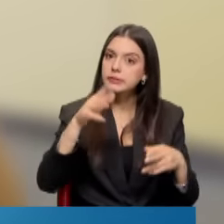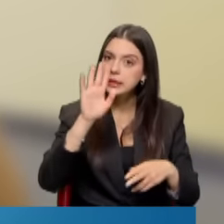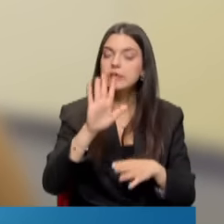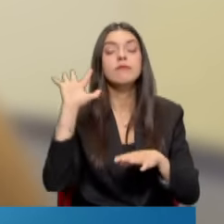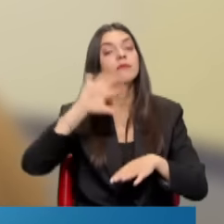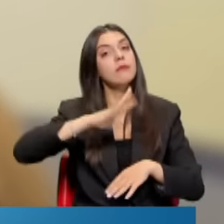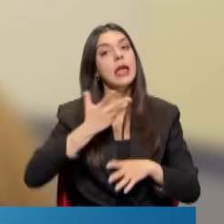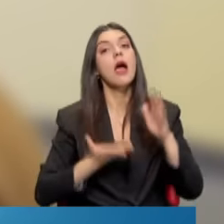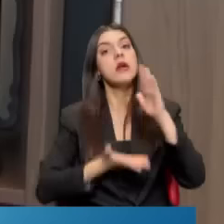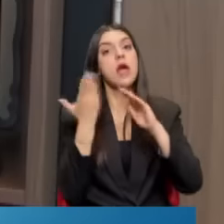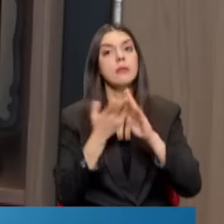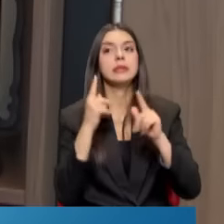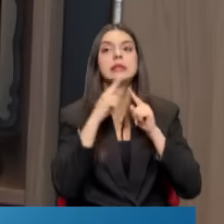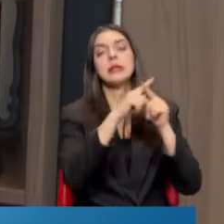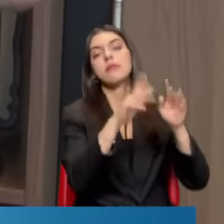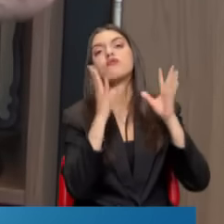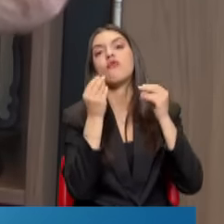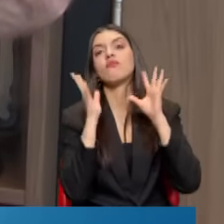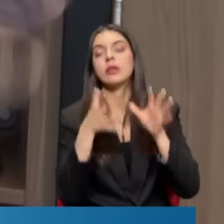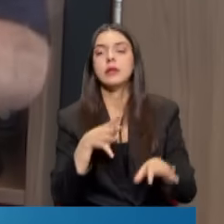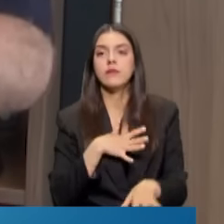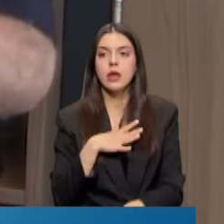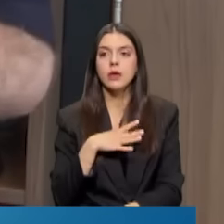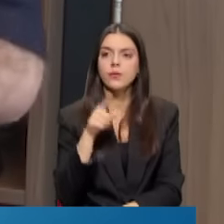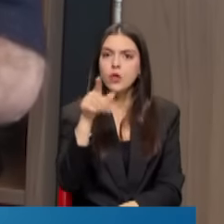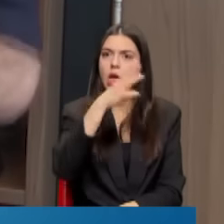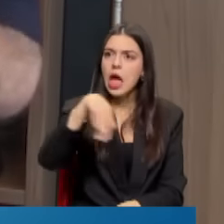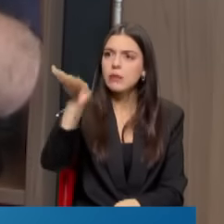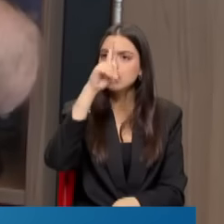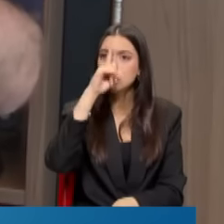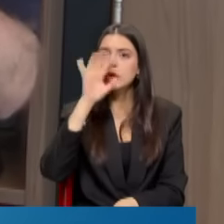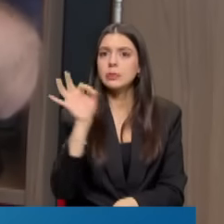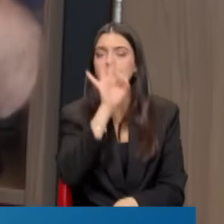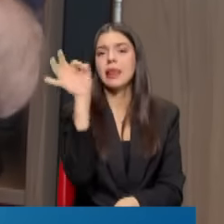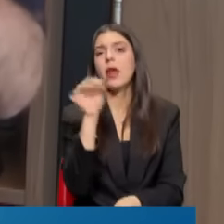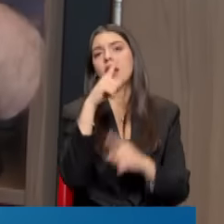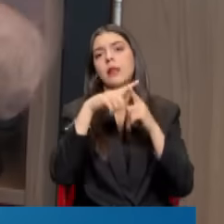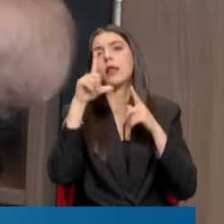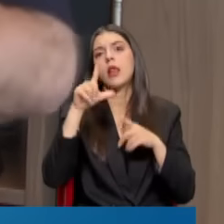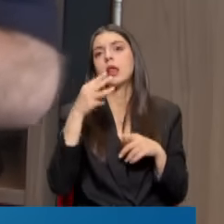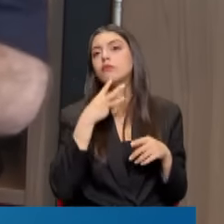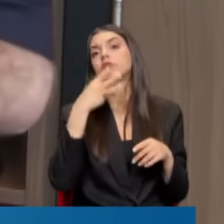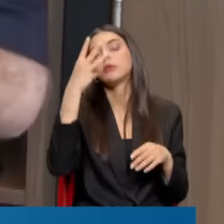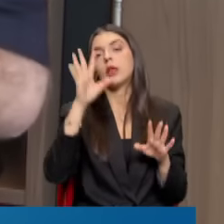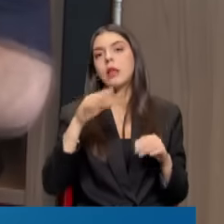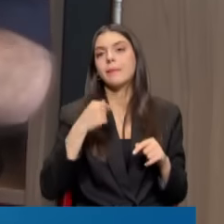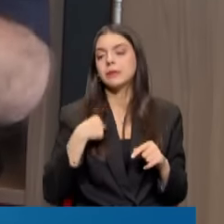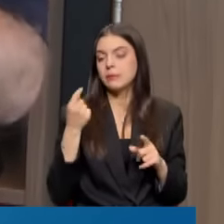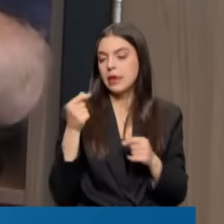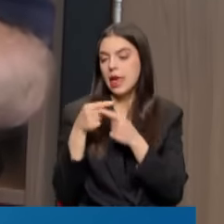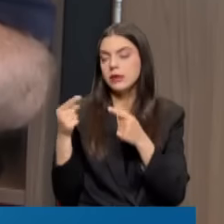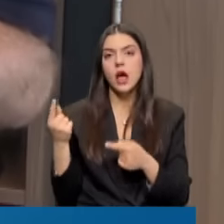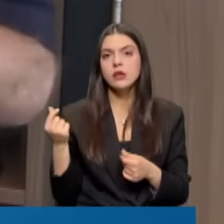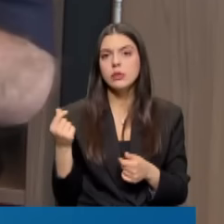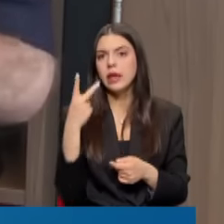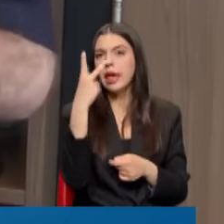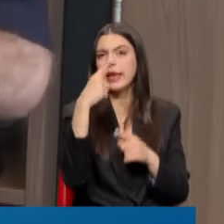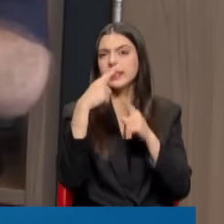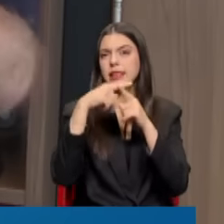kaldırılmasına da tepkili bunların tamamı 100 milyar lira kaç yılda 3 yılda bütçe açız ne kadar